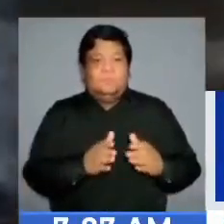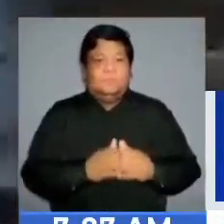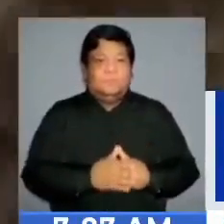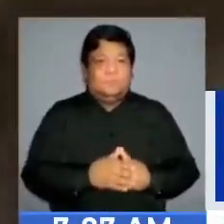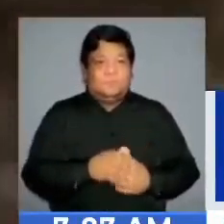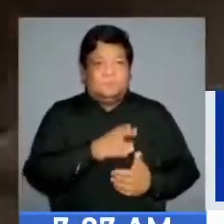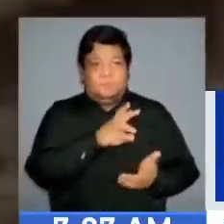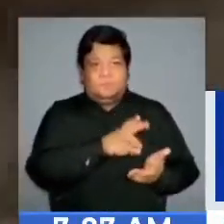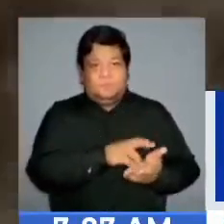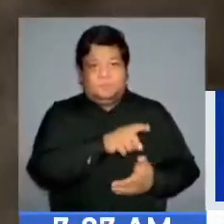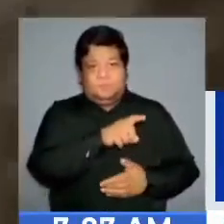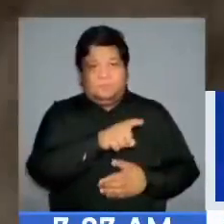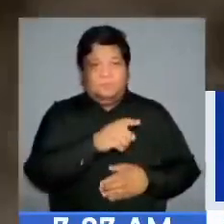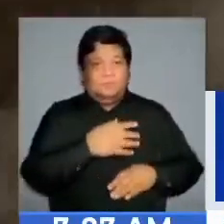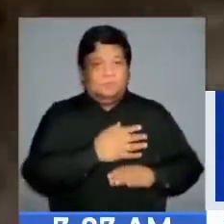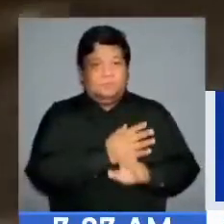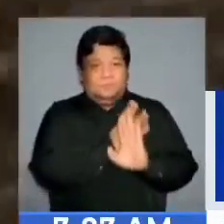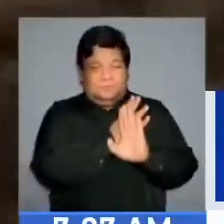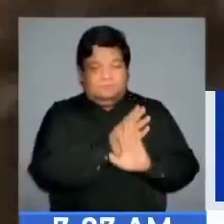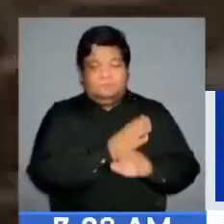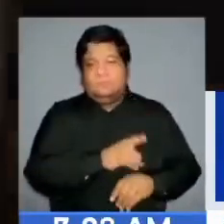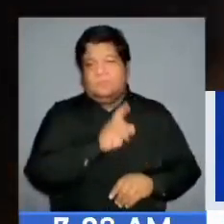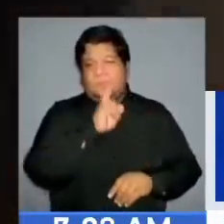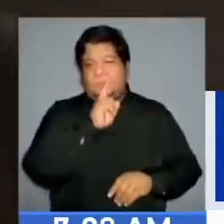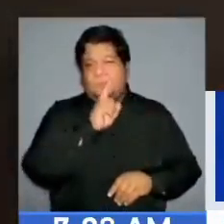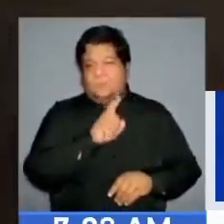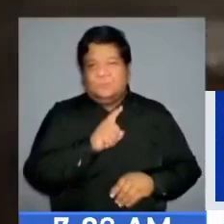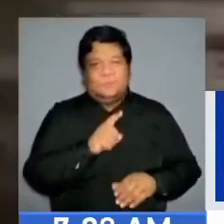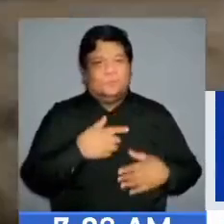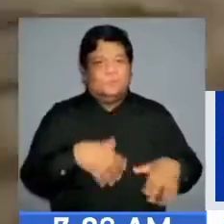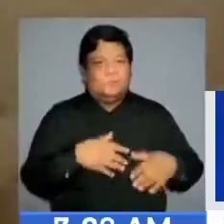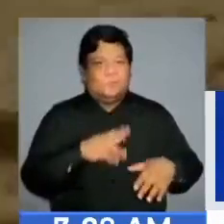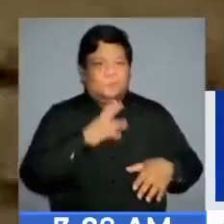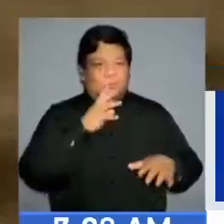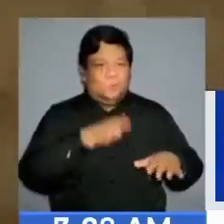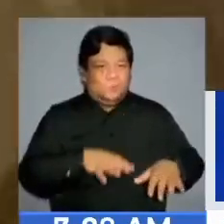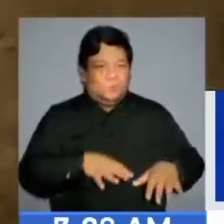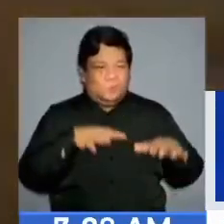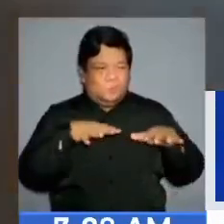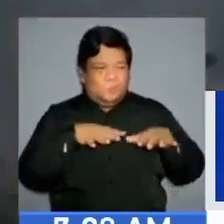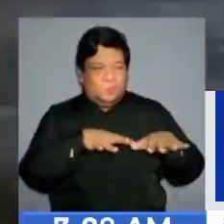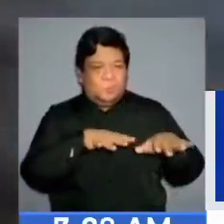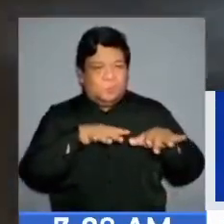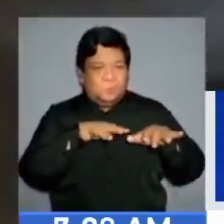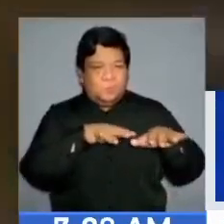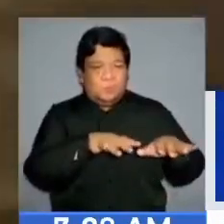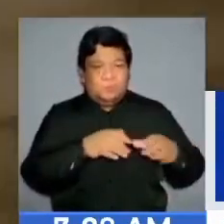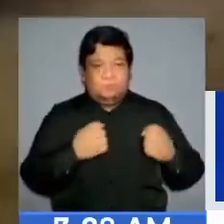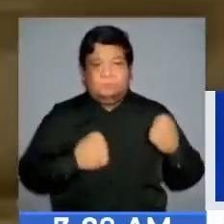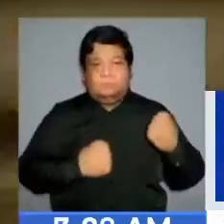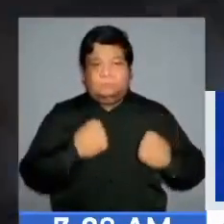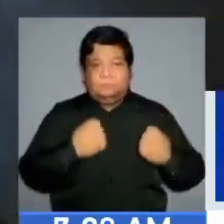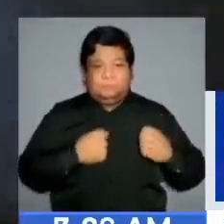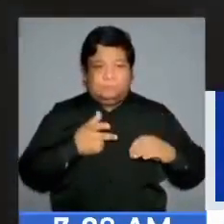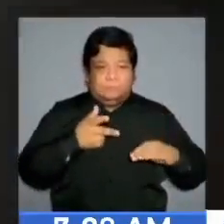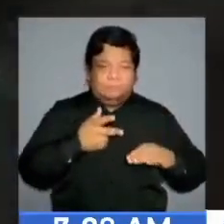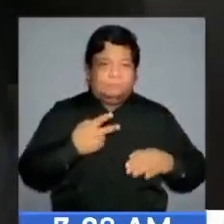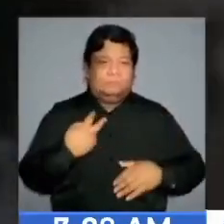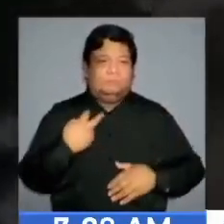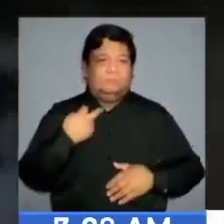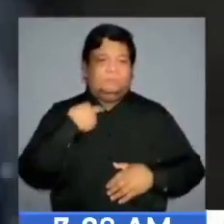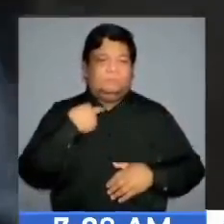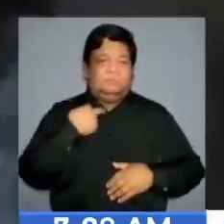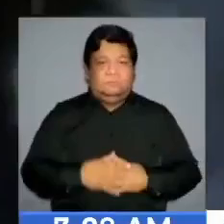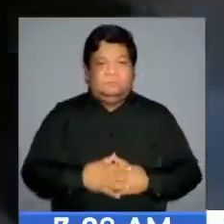City malakas kasiang Ragas ng baha sa kalsada maging ang mga sasakyan hirap sa pagdaan ito ang unang balita ni